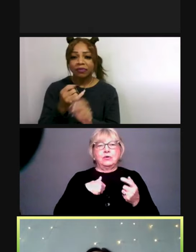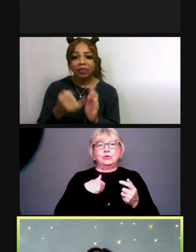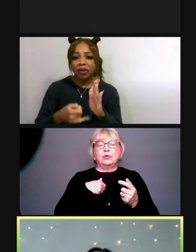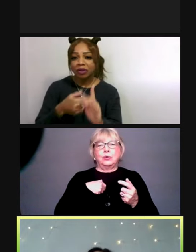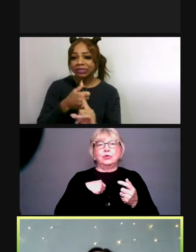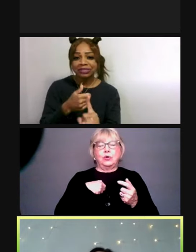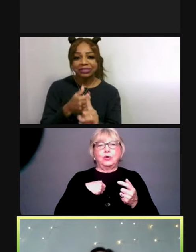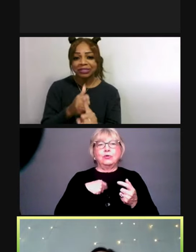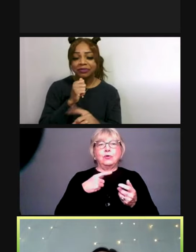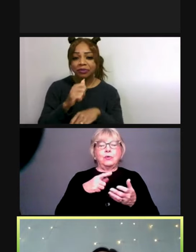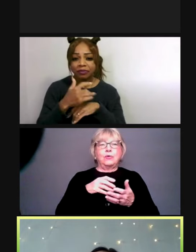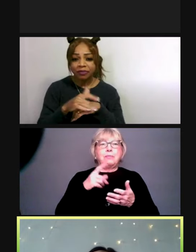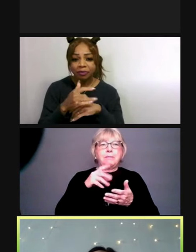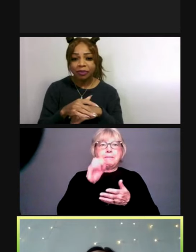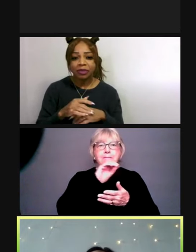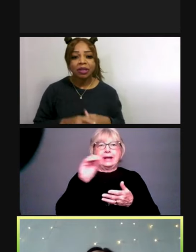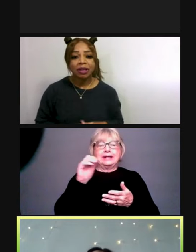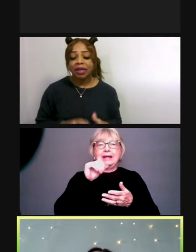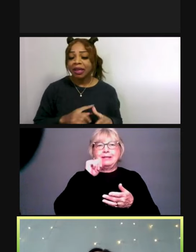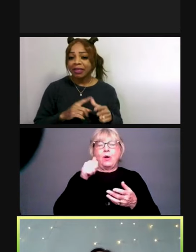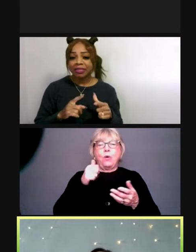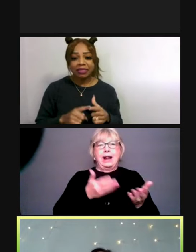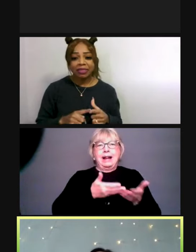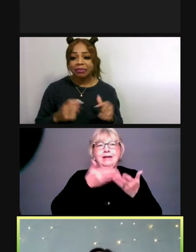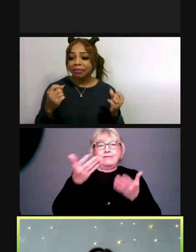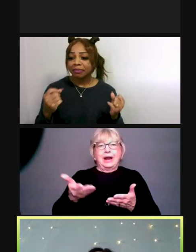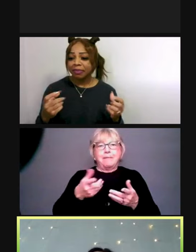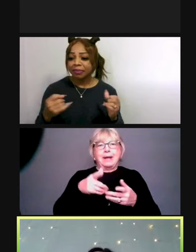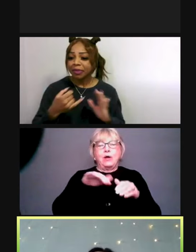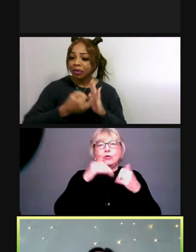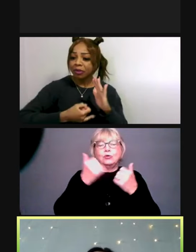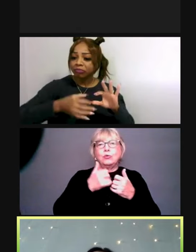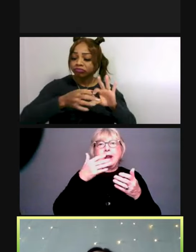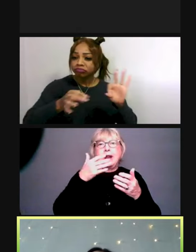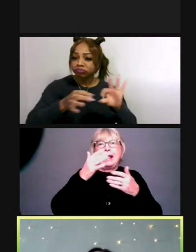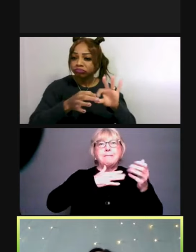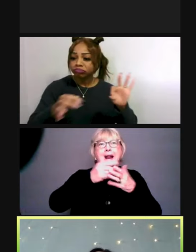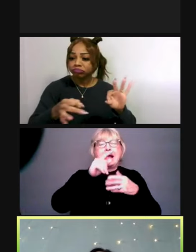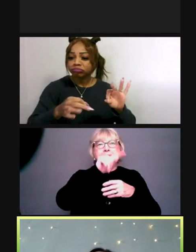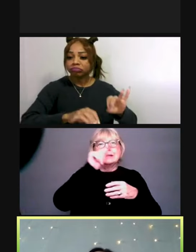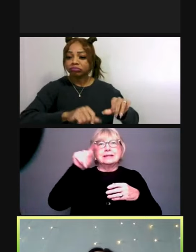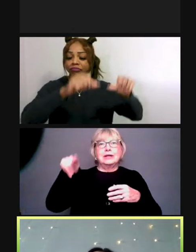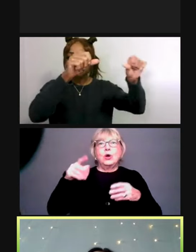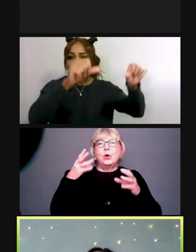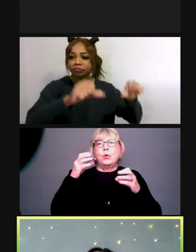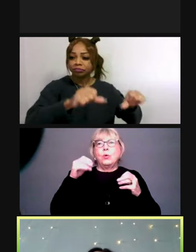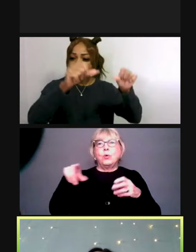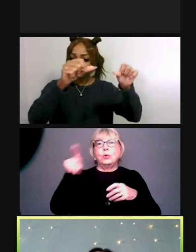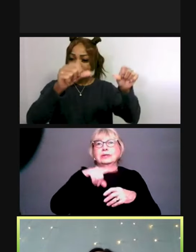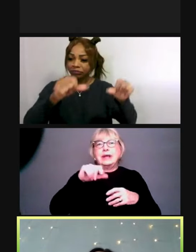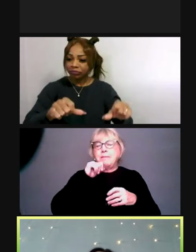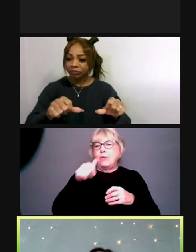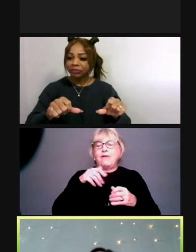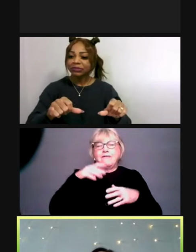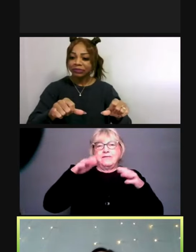un deliverable non livrable dans tous les espaces où le travail, l'œuvre n'était pas finalisée encore.